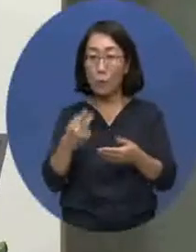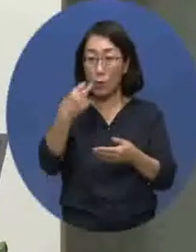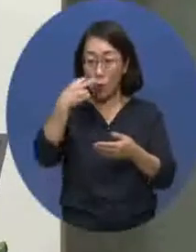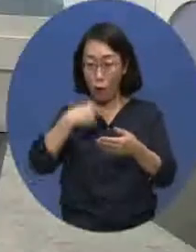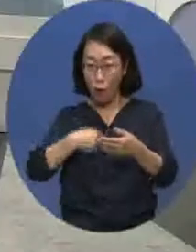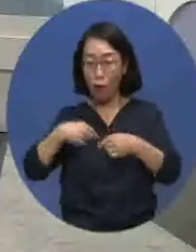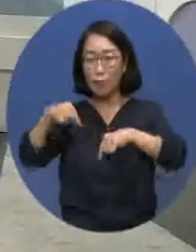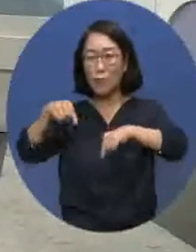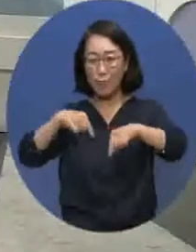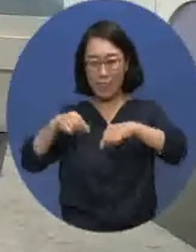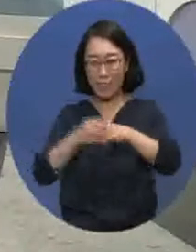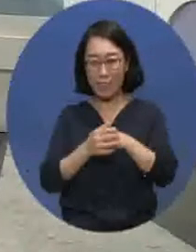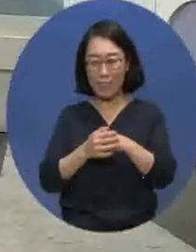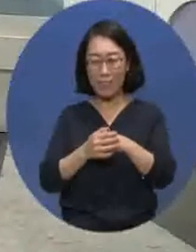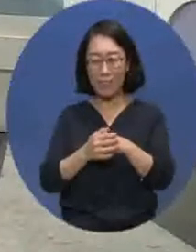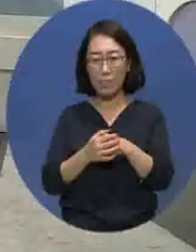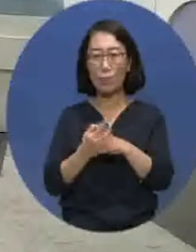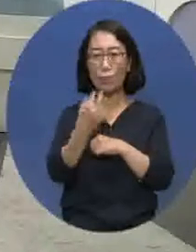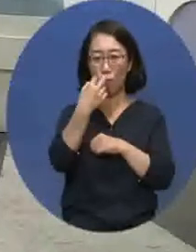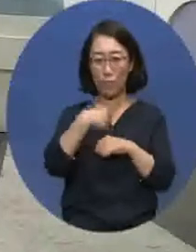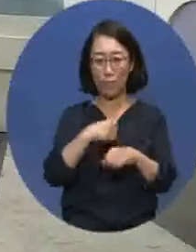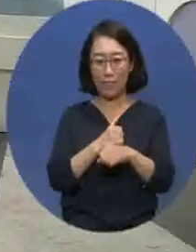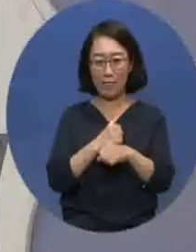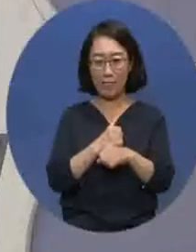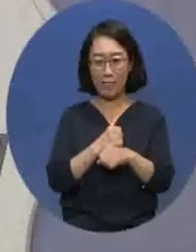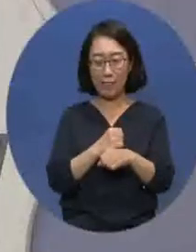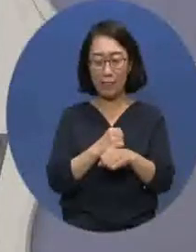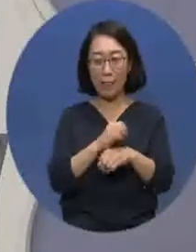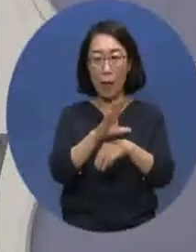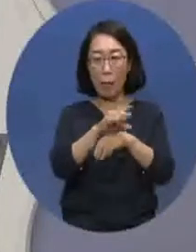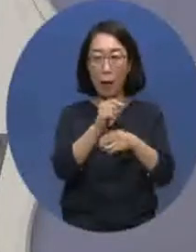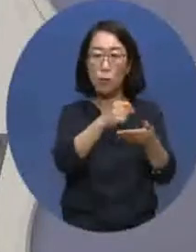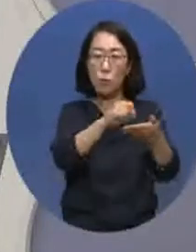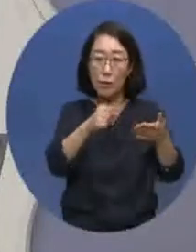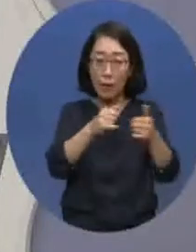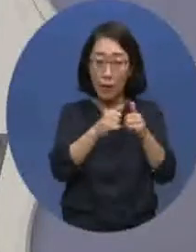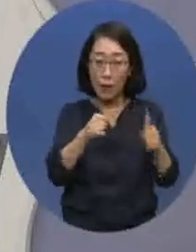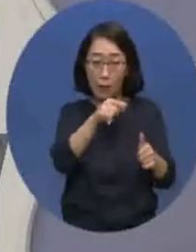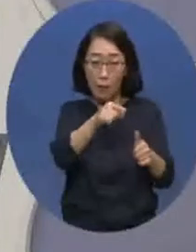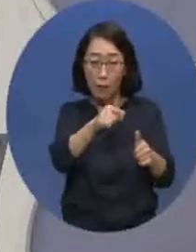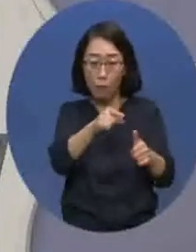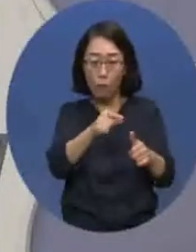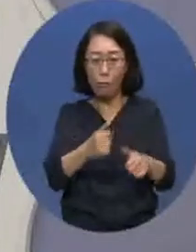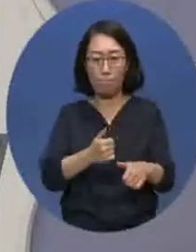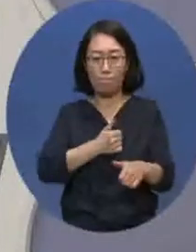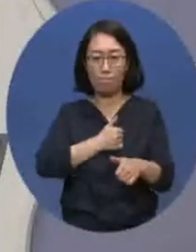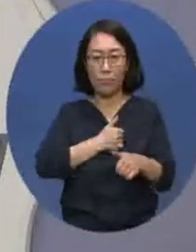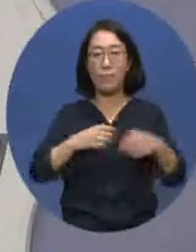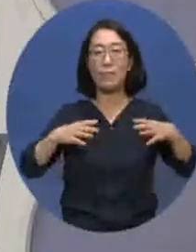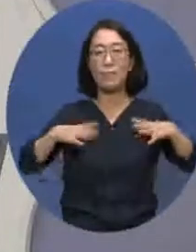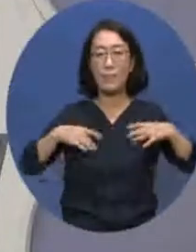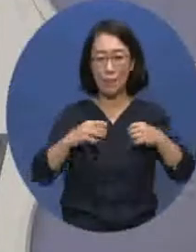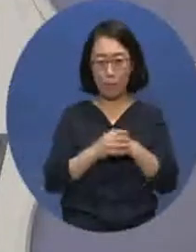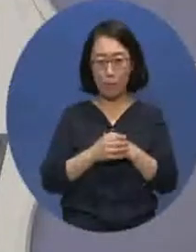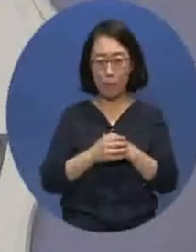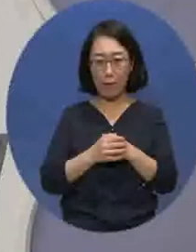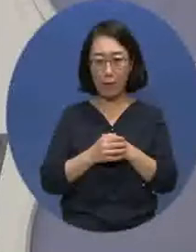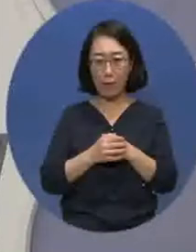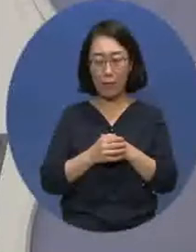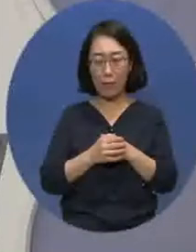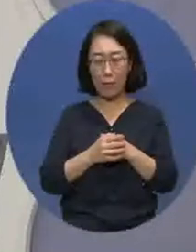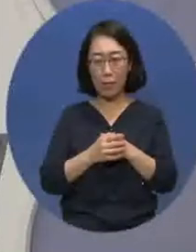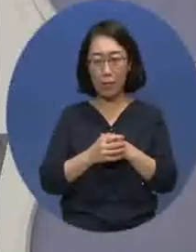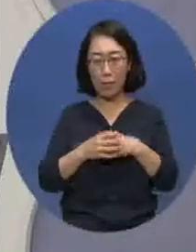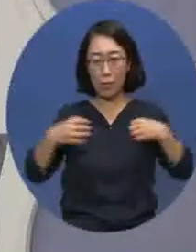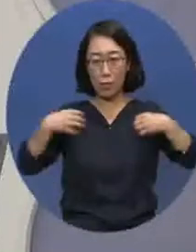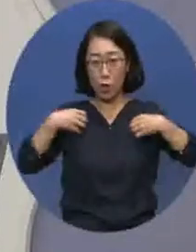저는 방송 작다 방송인 이라는 응 걸 굉장히 자랑스럽게 생각합니다 그래서 정치인 앞에 그렇게 붙여